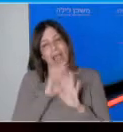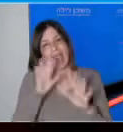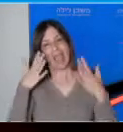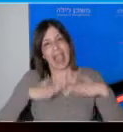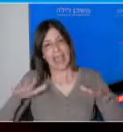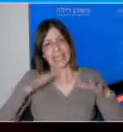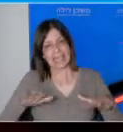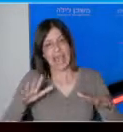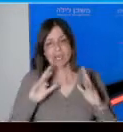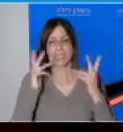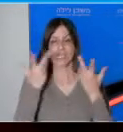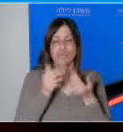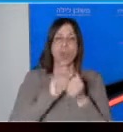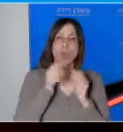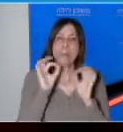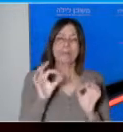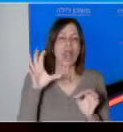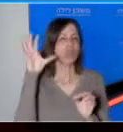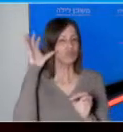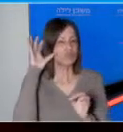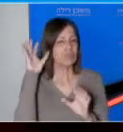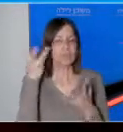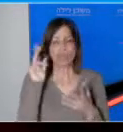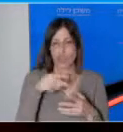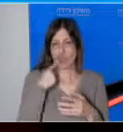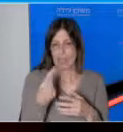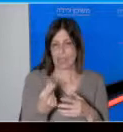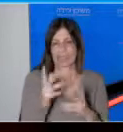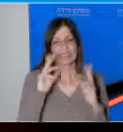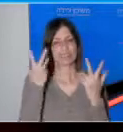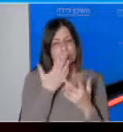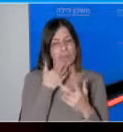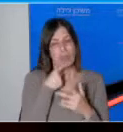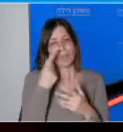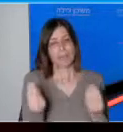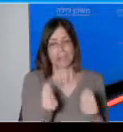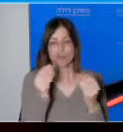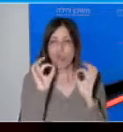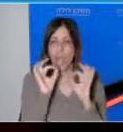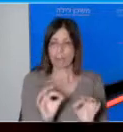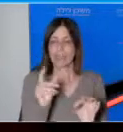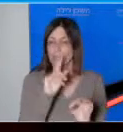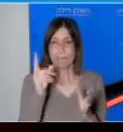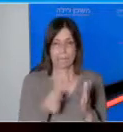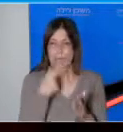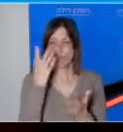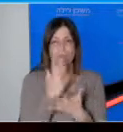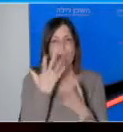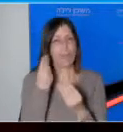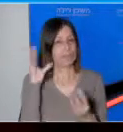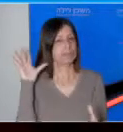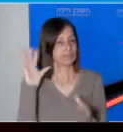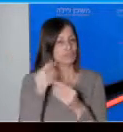הציבור, או באמת להקשיב למה שיש לציבור להגיד? אני חושב שהציבור בישראל אומר פה משהו מאוד אמיתי, ולא בפעם הראשונה, אלא כבר שנים